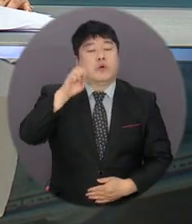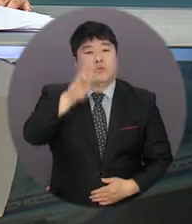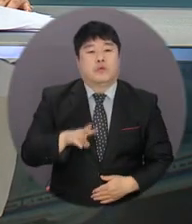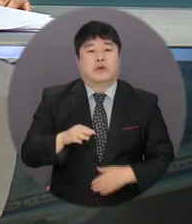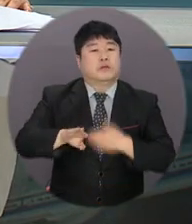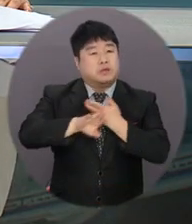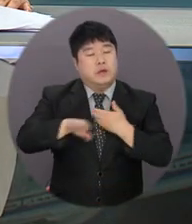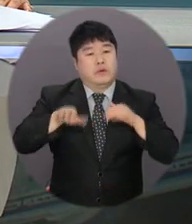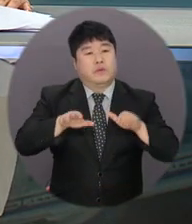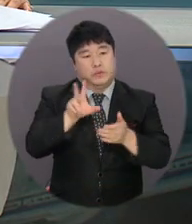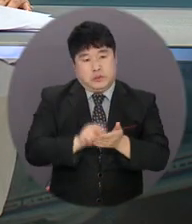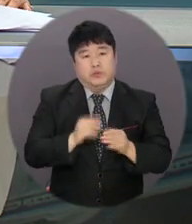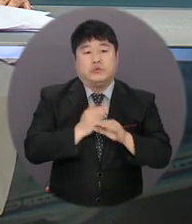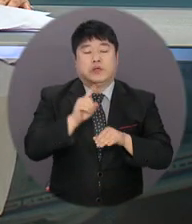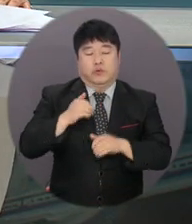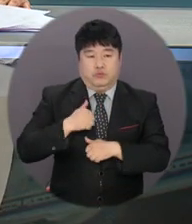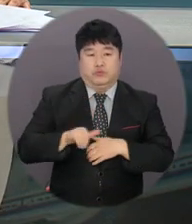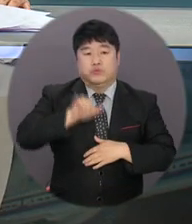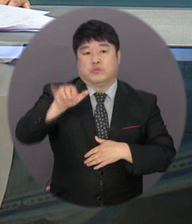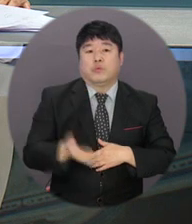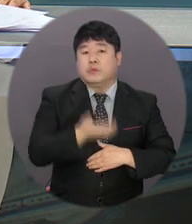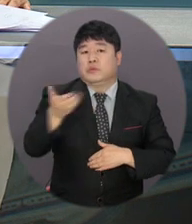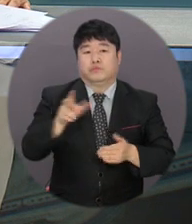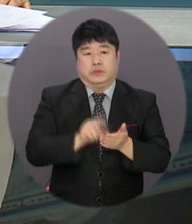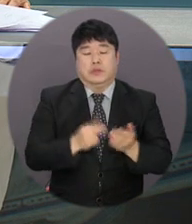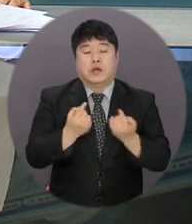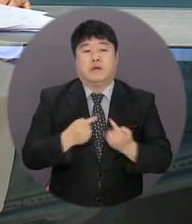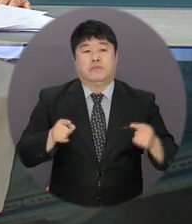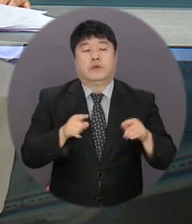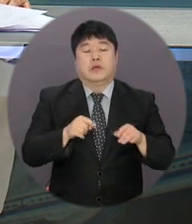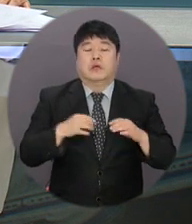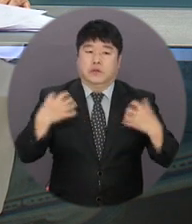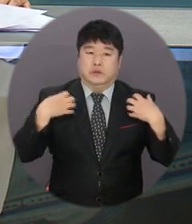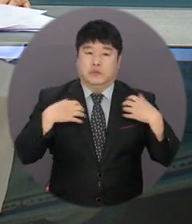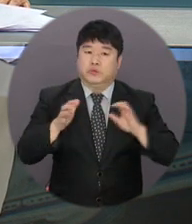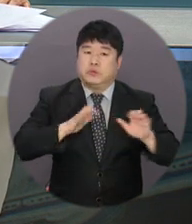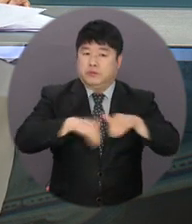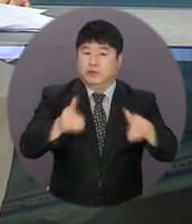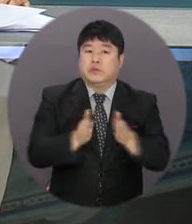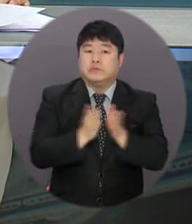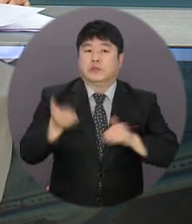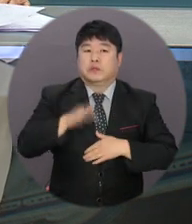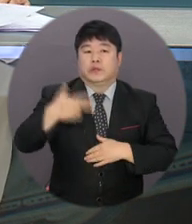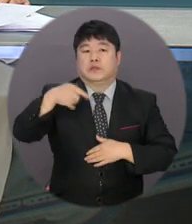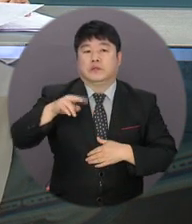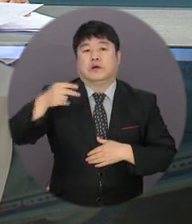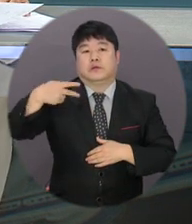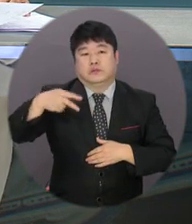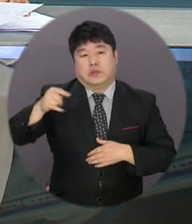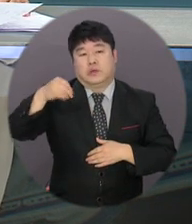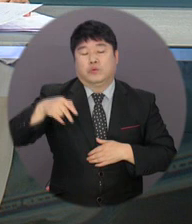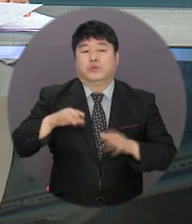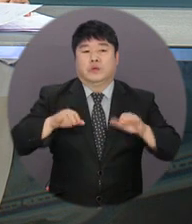다른 현안 가운데 하나죠. 군공항 이전 문제와 관련해서 범정부 협의체가 출범을 했는데 정세균 국무총리가